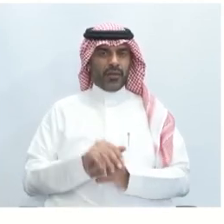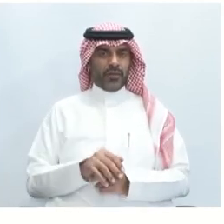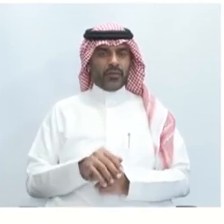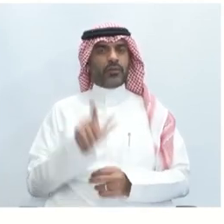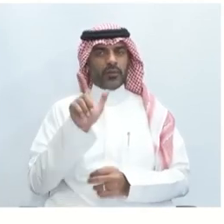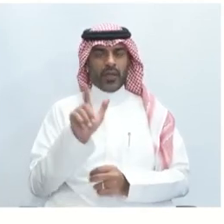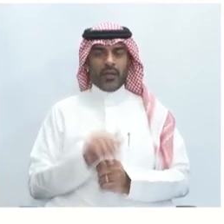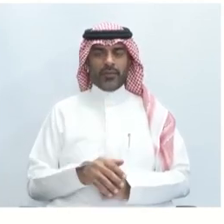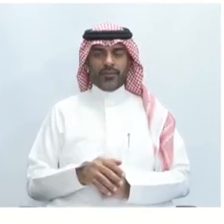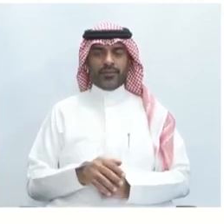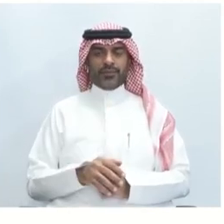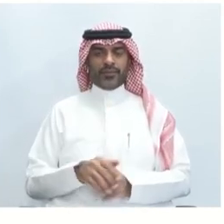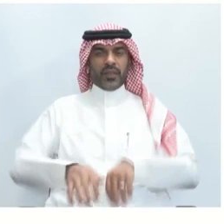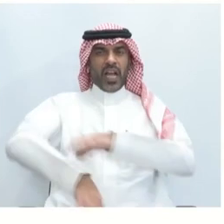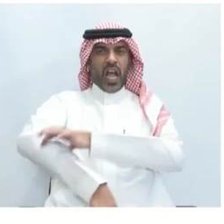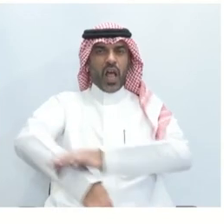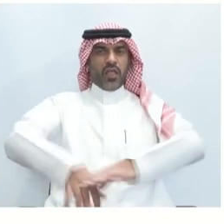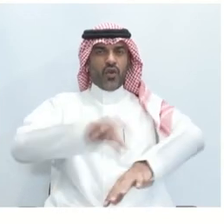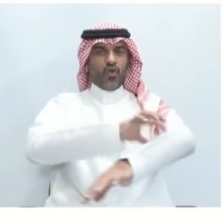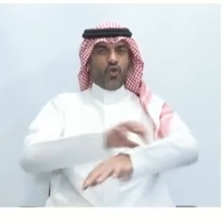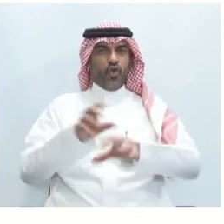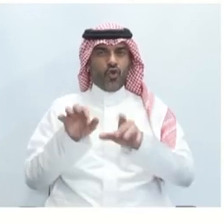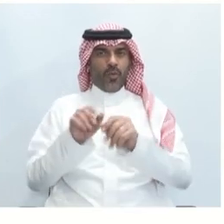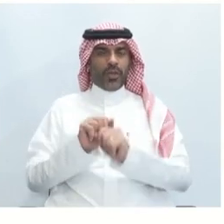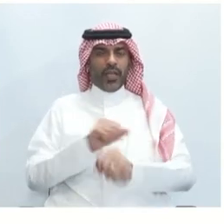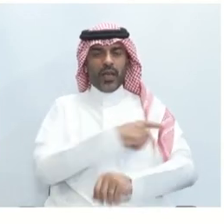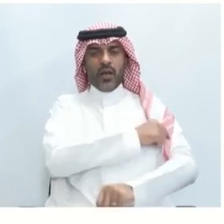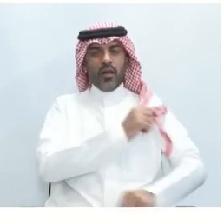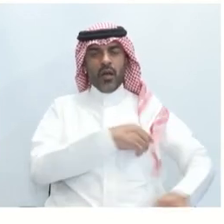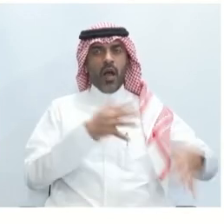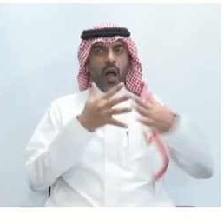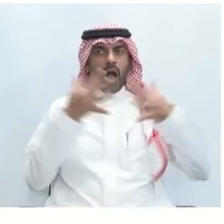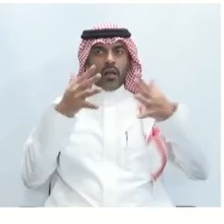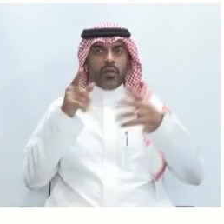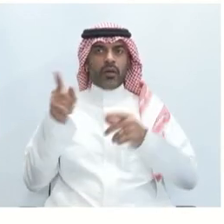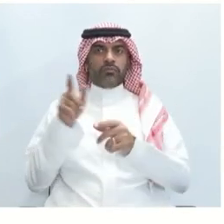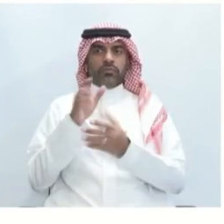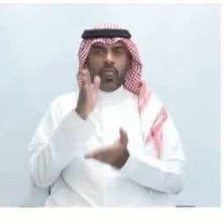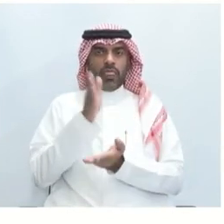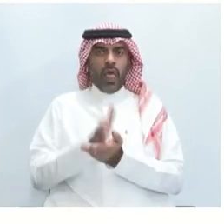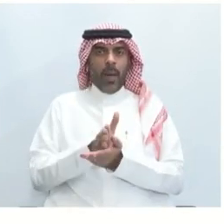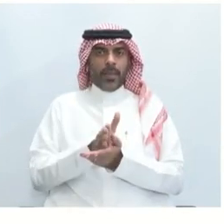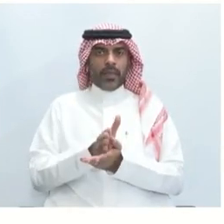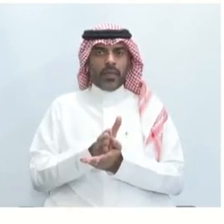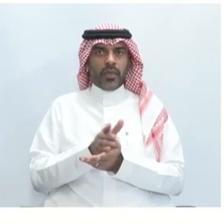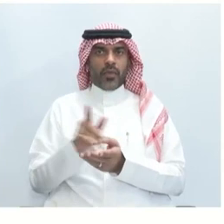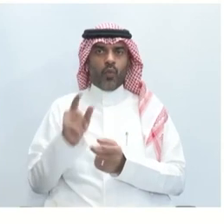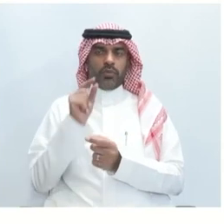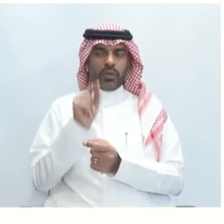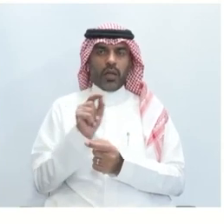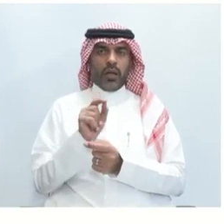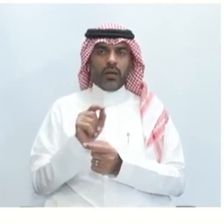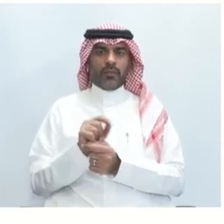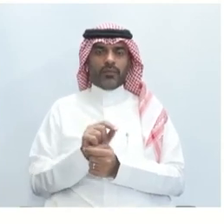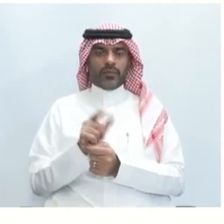صحيحه العباره تعتبر الاذرع الروبوتيه اكثر ثباتا ودقه من اليد البشريه صحيحه